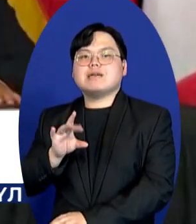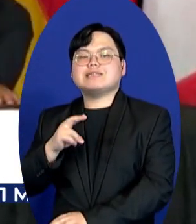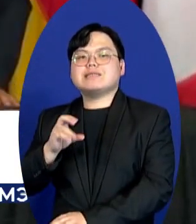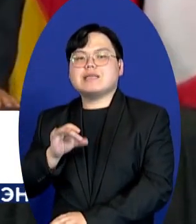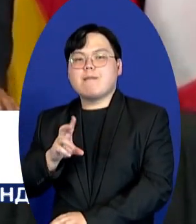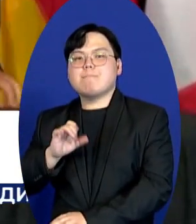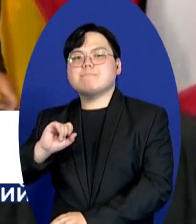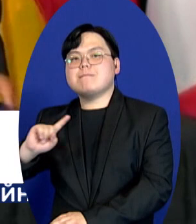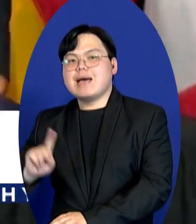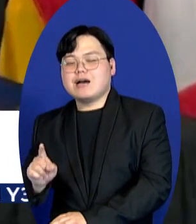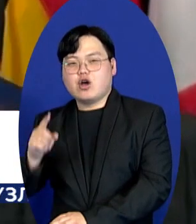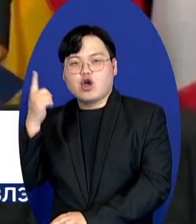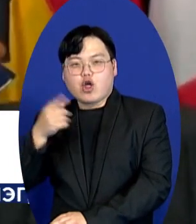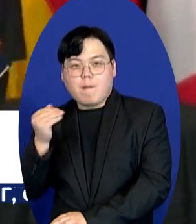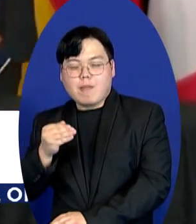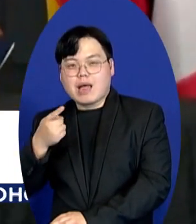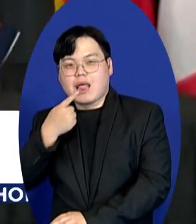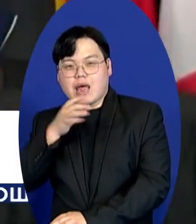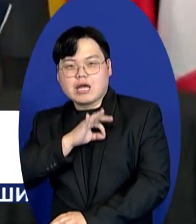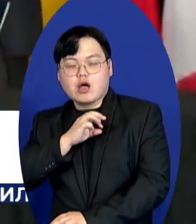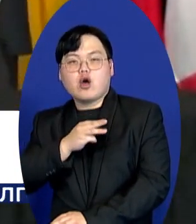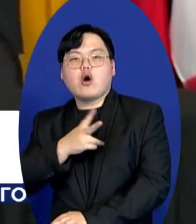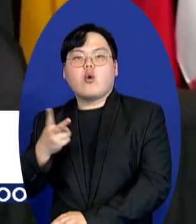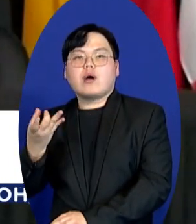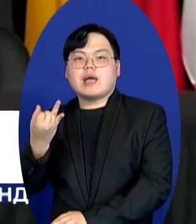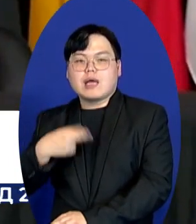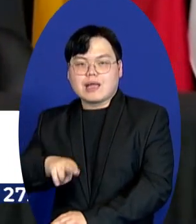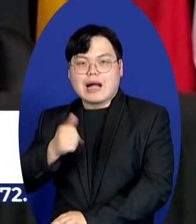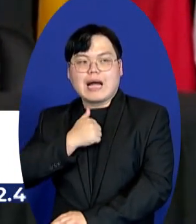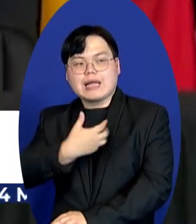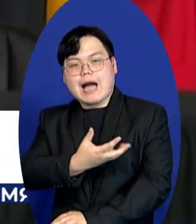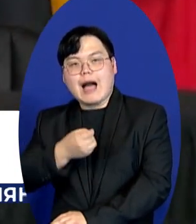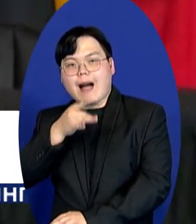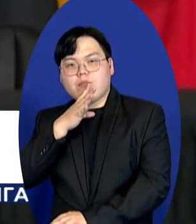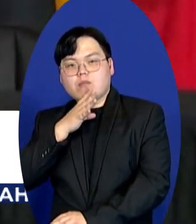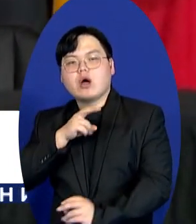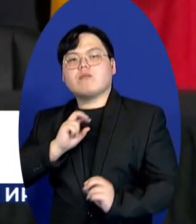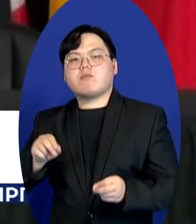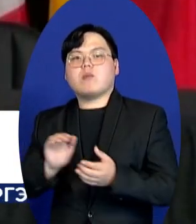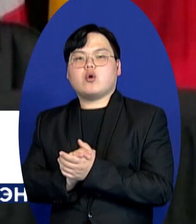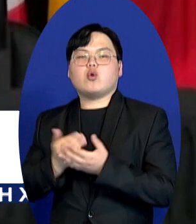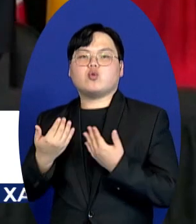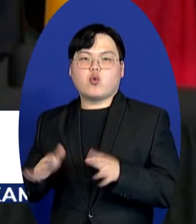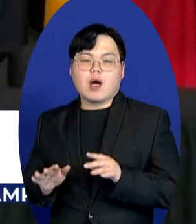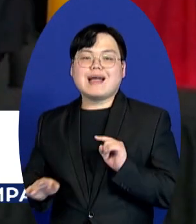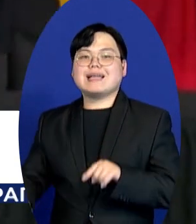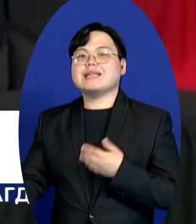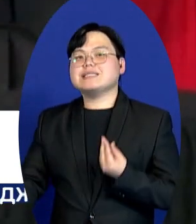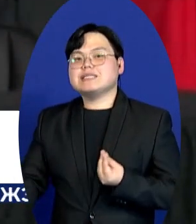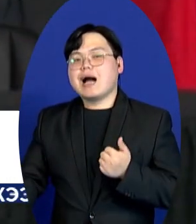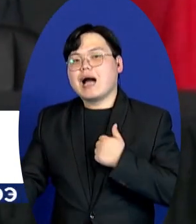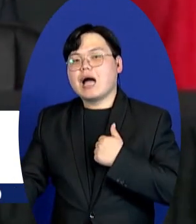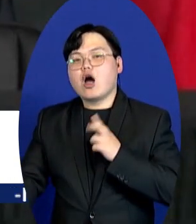компаниудтай цахилгаан машины зай хураагаар ташиглагддаг түүхий эдийг Канадаас татах тусгай гэрээ хэлцэл мөн байгуулсан байна. Энэ тухайлбал